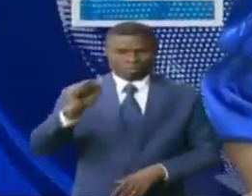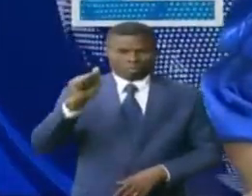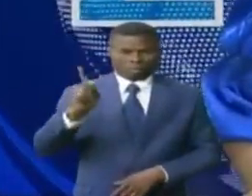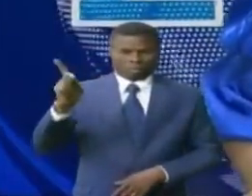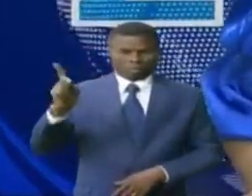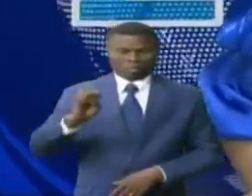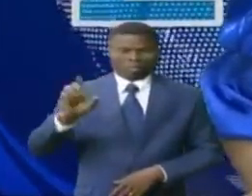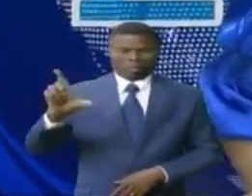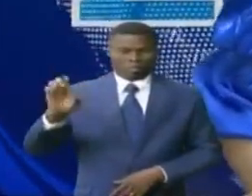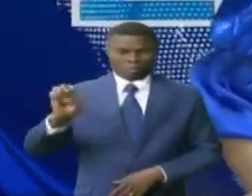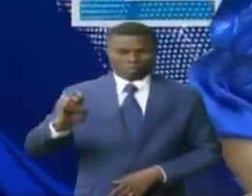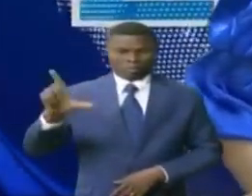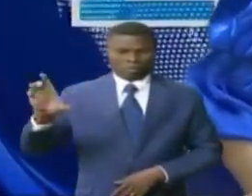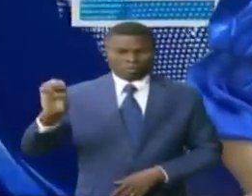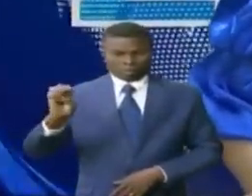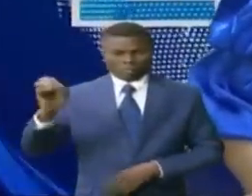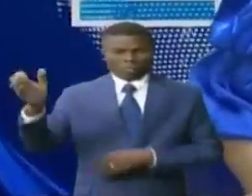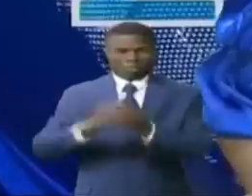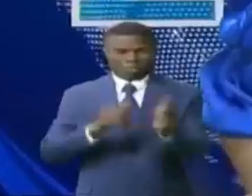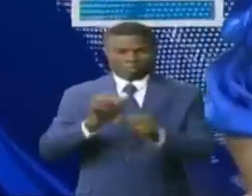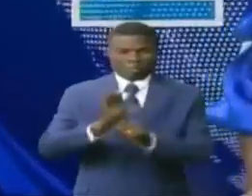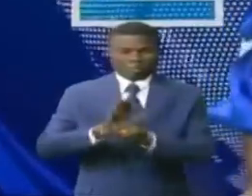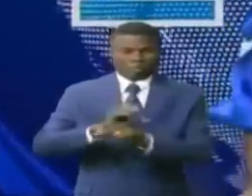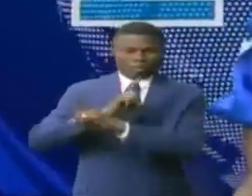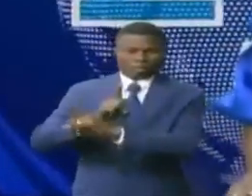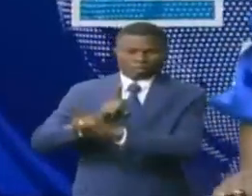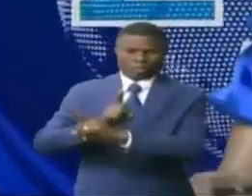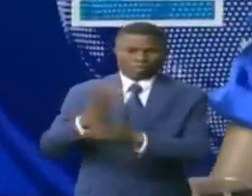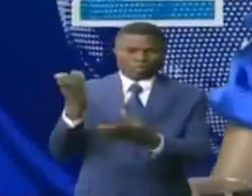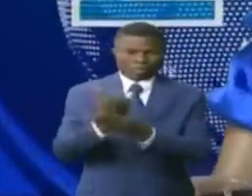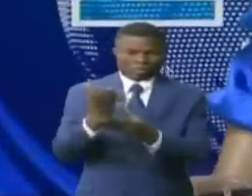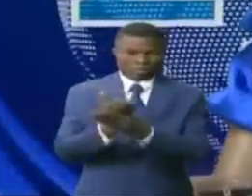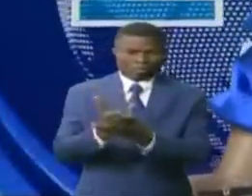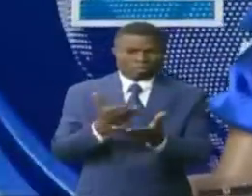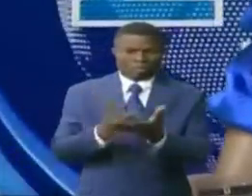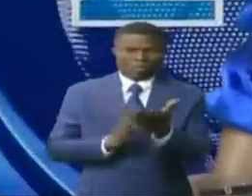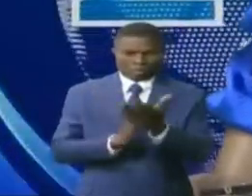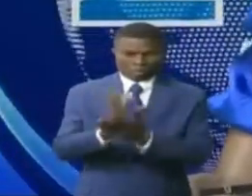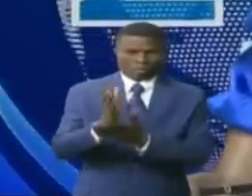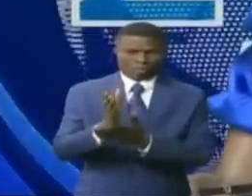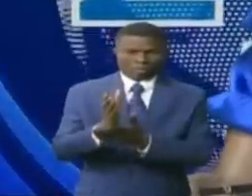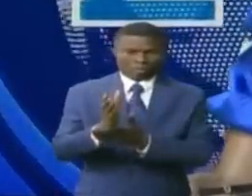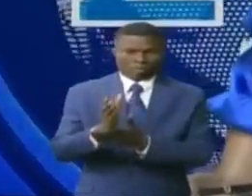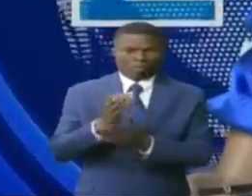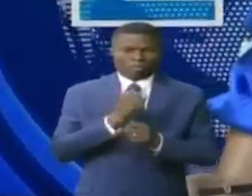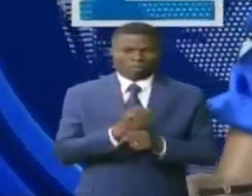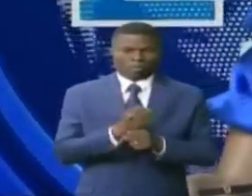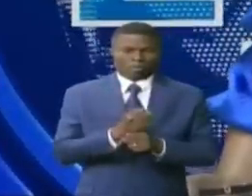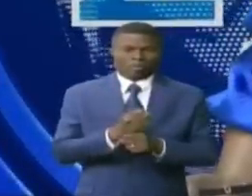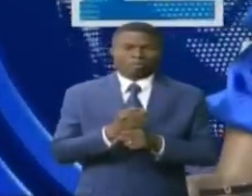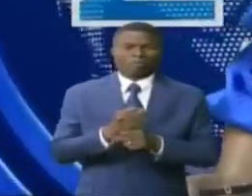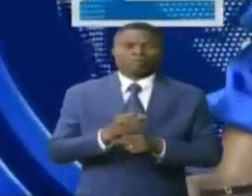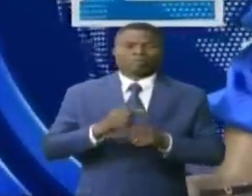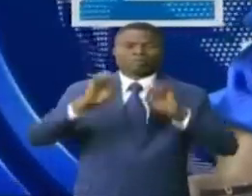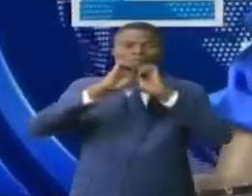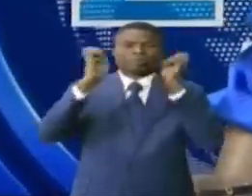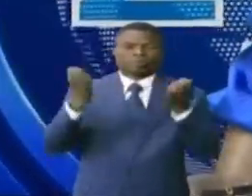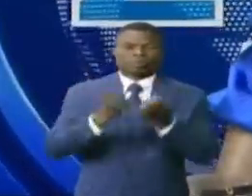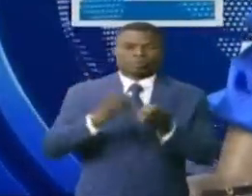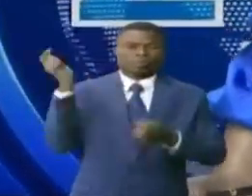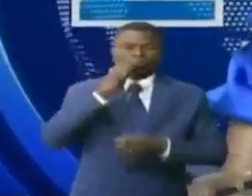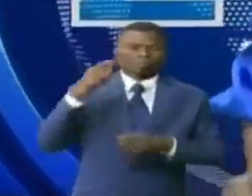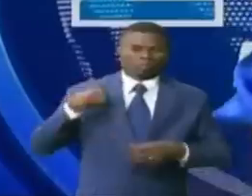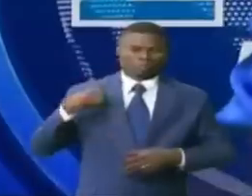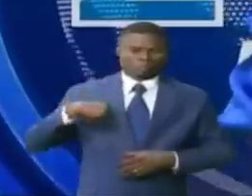Congo, tant convoitée, est couverte par des titres régulièrement détenus par UTEX Africa, qui n'autorise